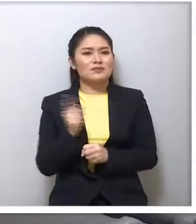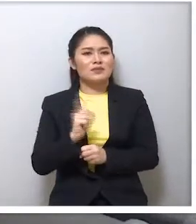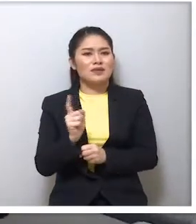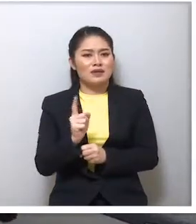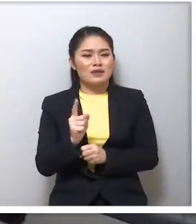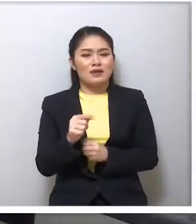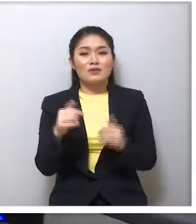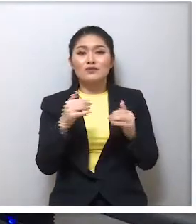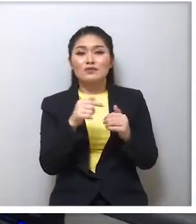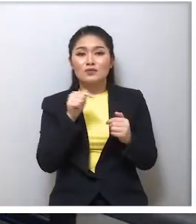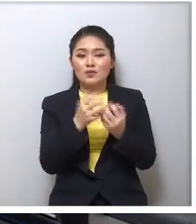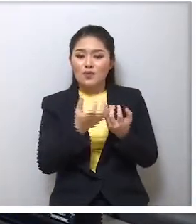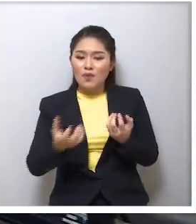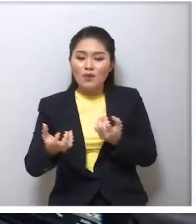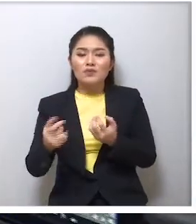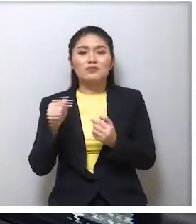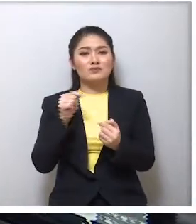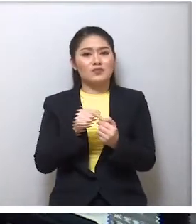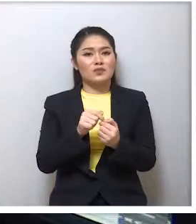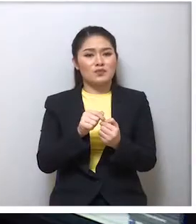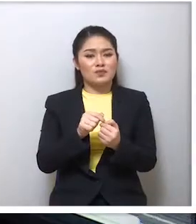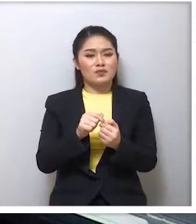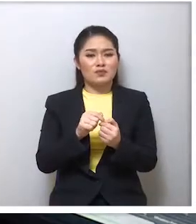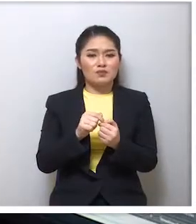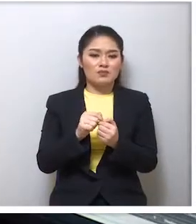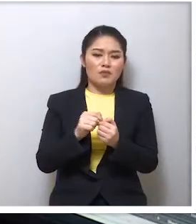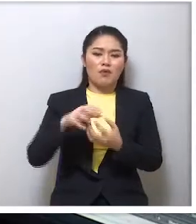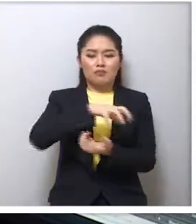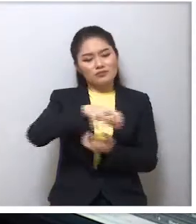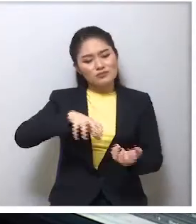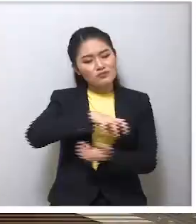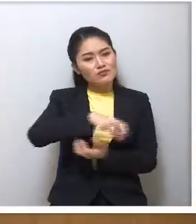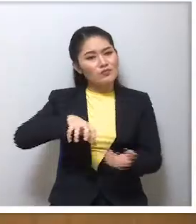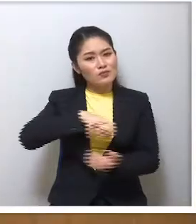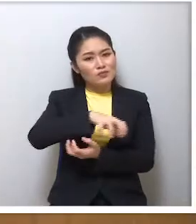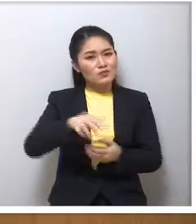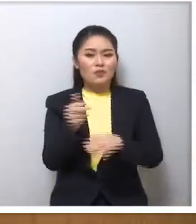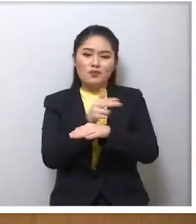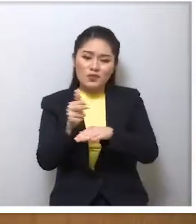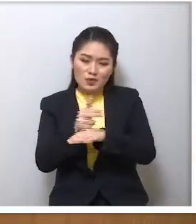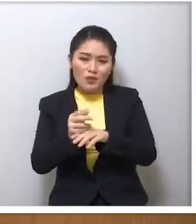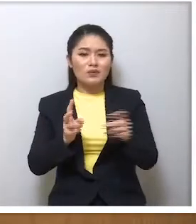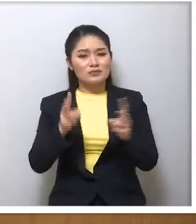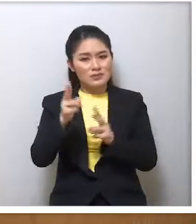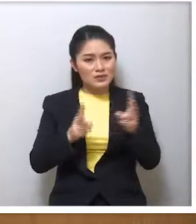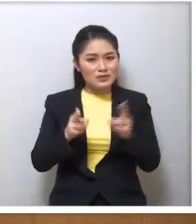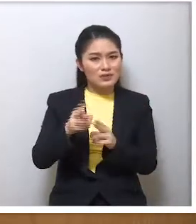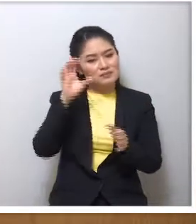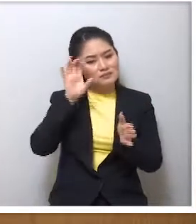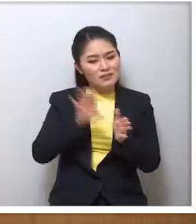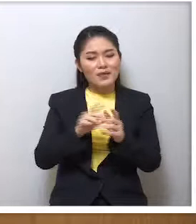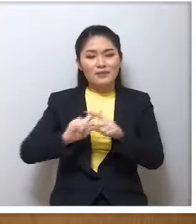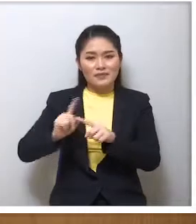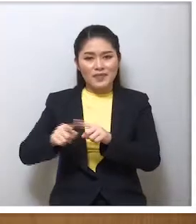ลติใช่ไหมครับมัลติมีเดียก็คือเอาผสมหลายอย่างมาประกอบกันออกมาเป็นสื่อชิ้นหนึ่งนะ